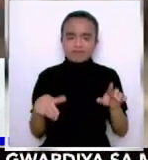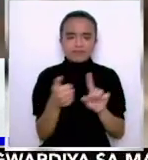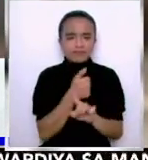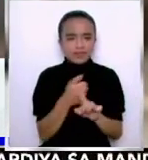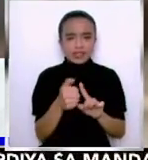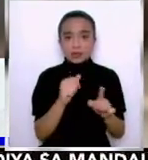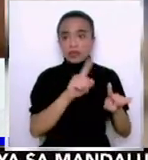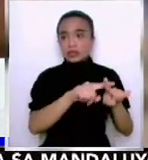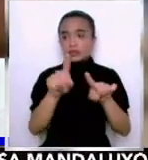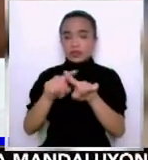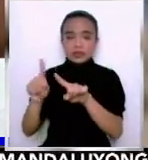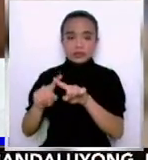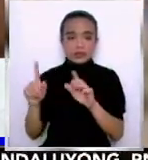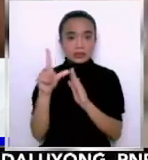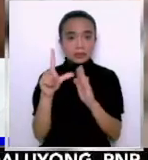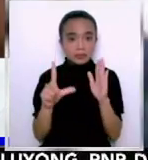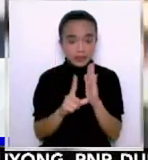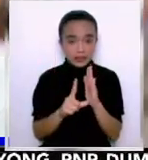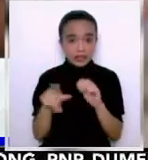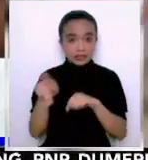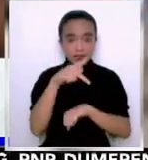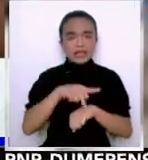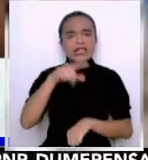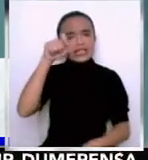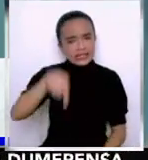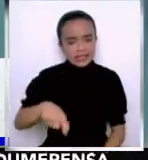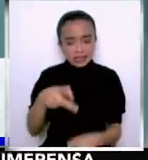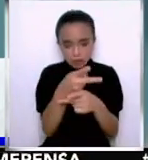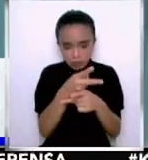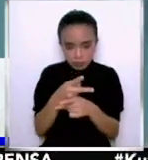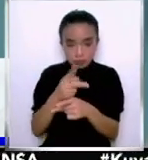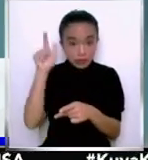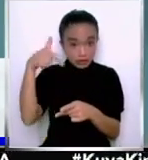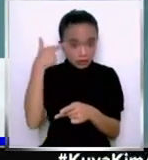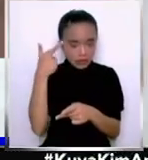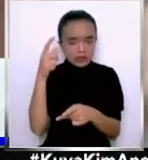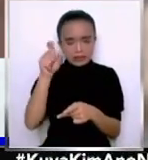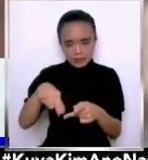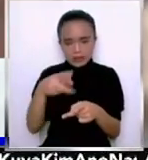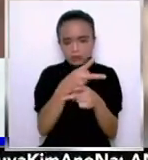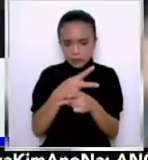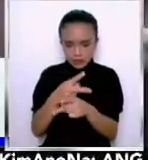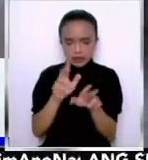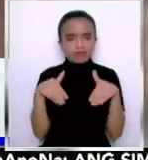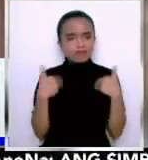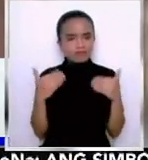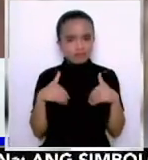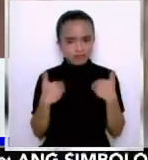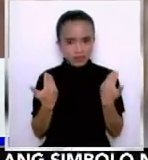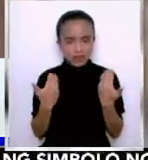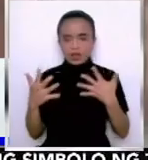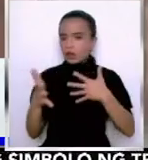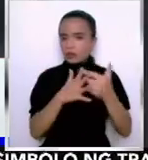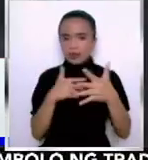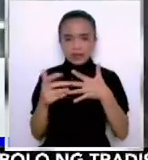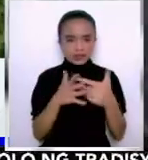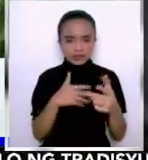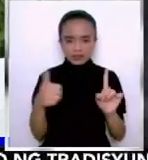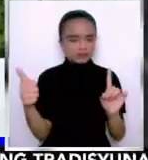ng Pilipinas, kailangang protektahan ng gobyerno ang mga kabataan mula sa anumang pang-aabuso